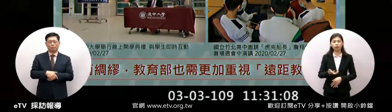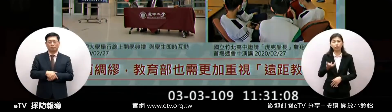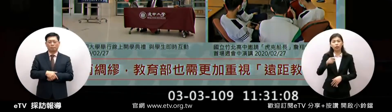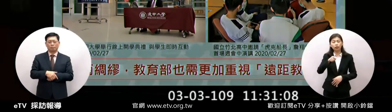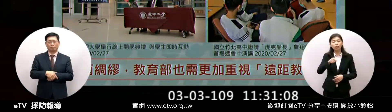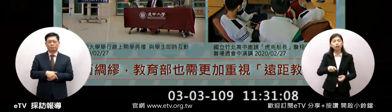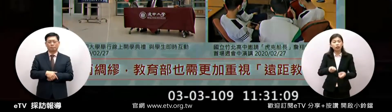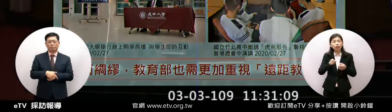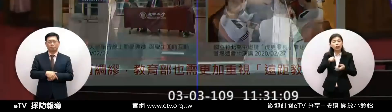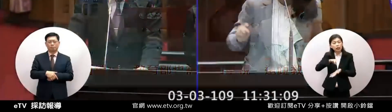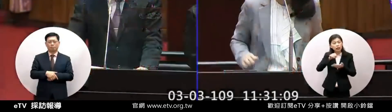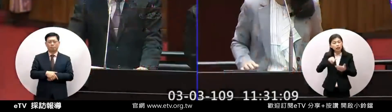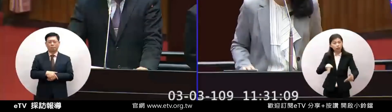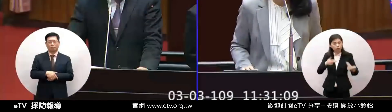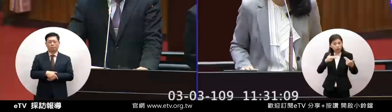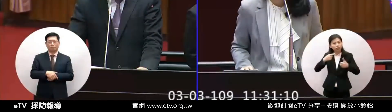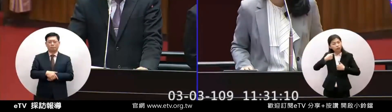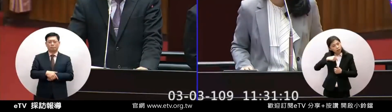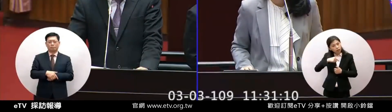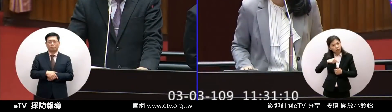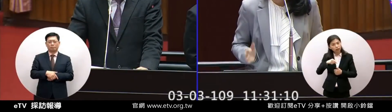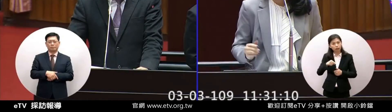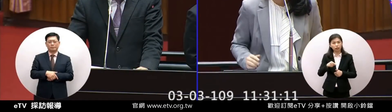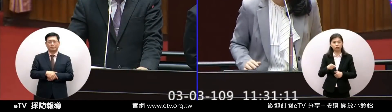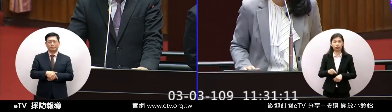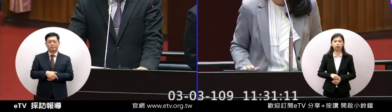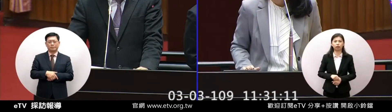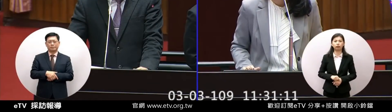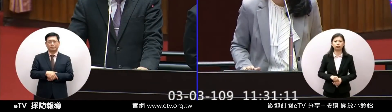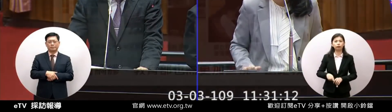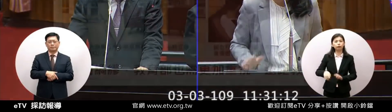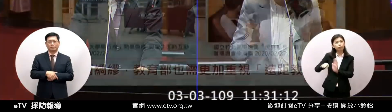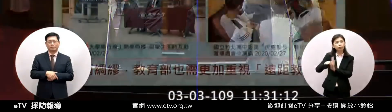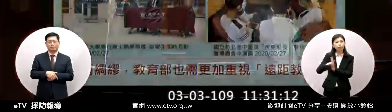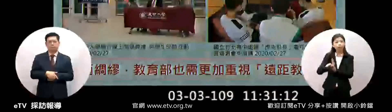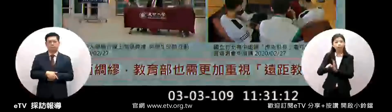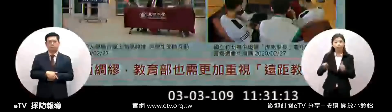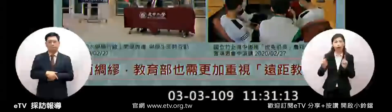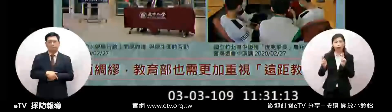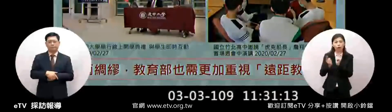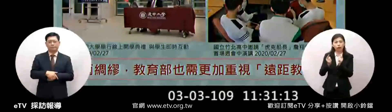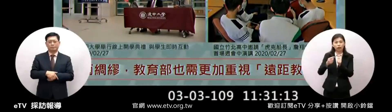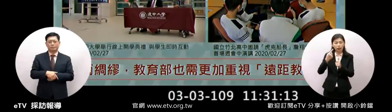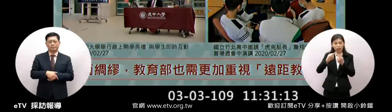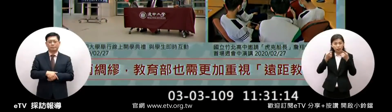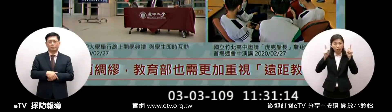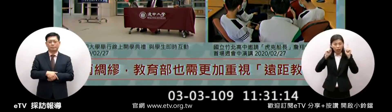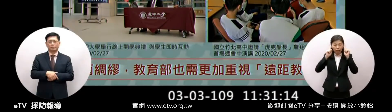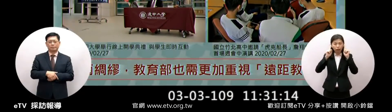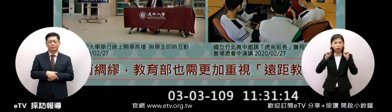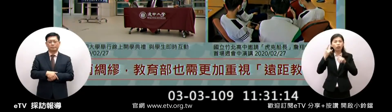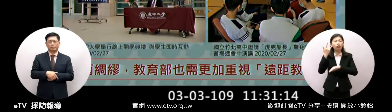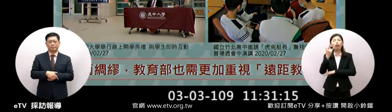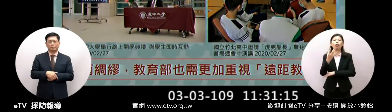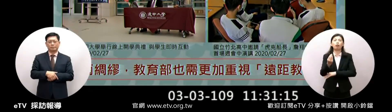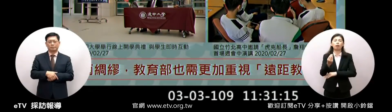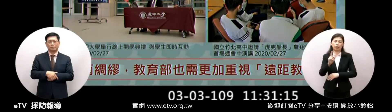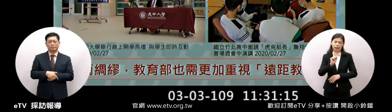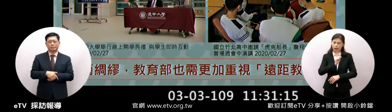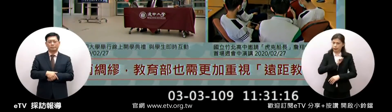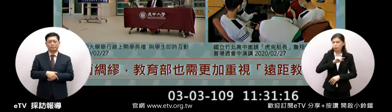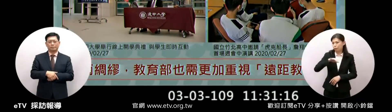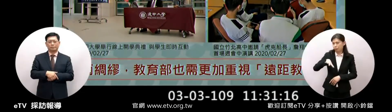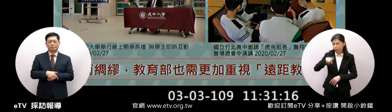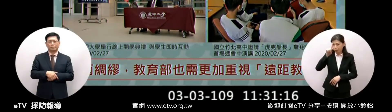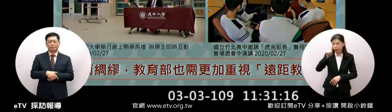学，我们看一下下一页。这个左边是逢甲大学，这一次已经自己不等中央政府来这个做这个补助的预算编列，